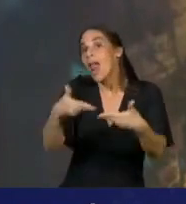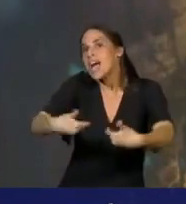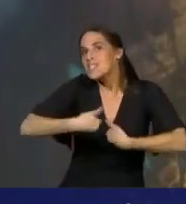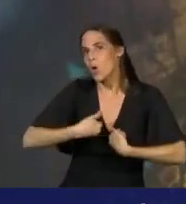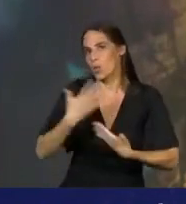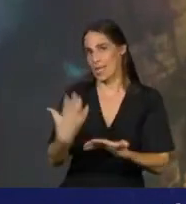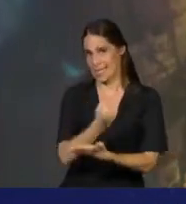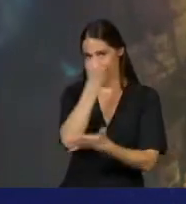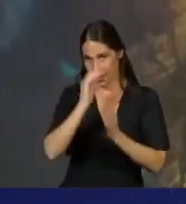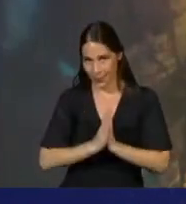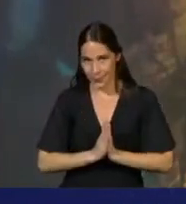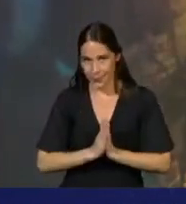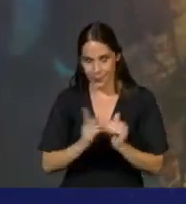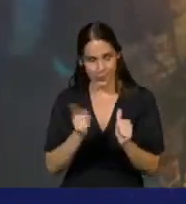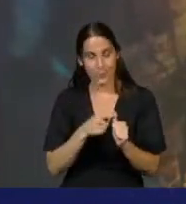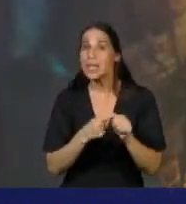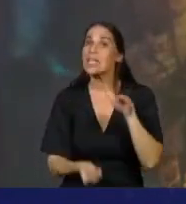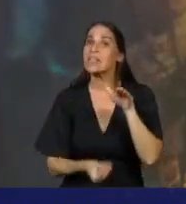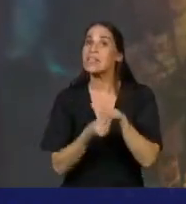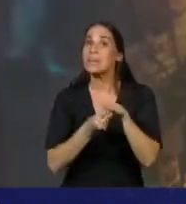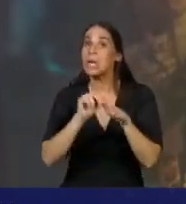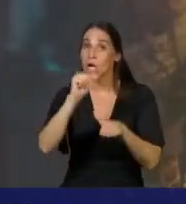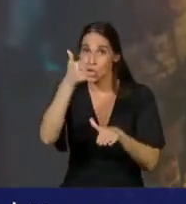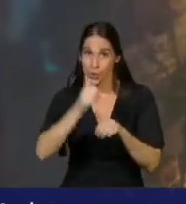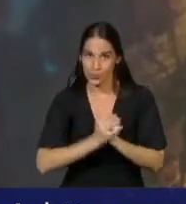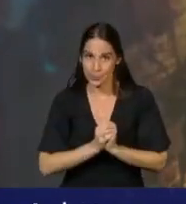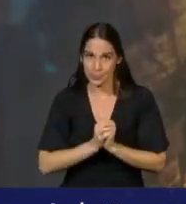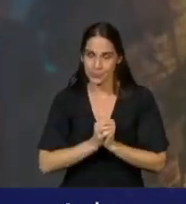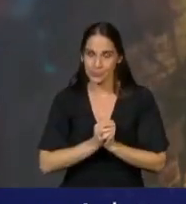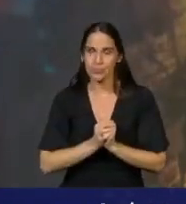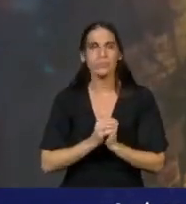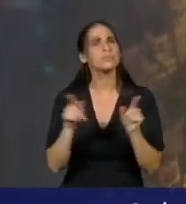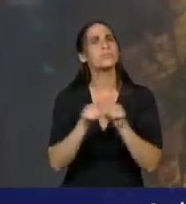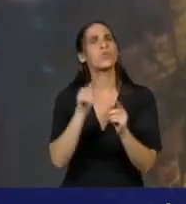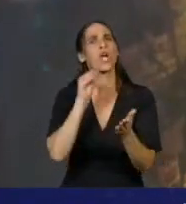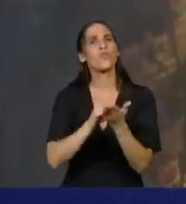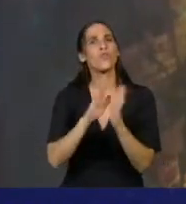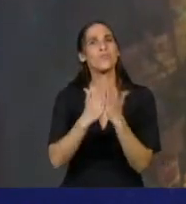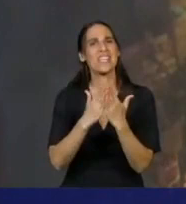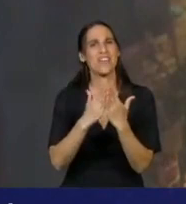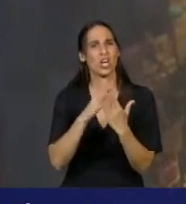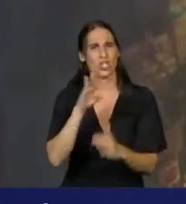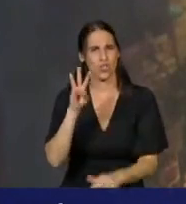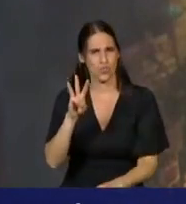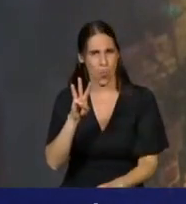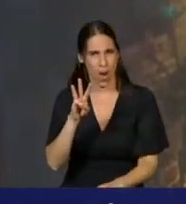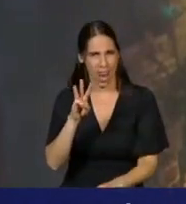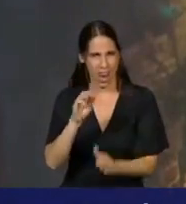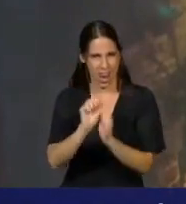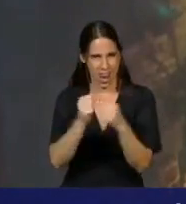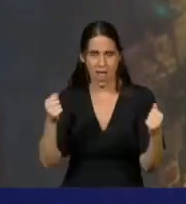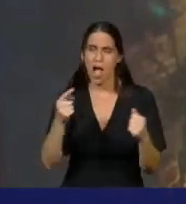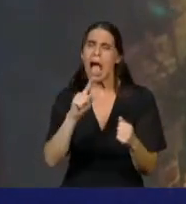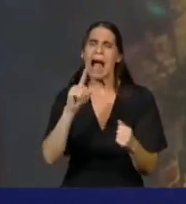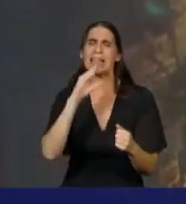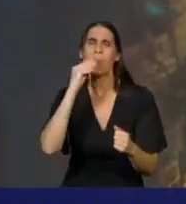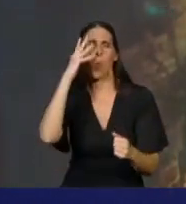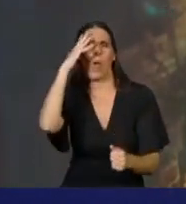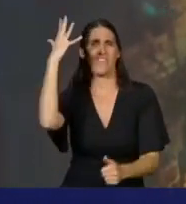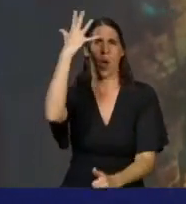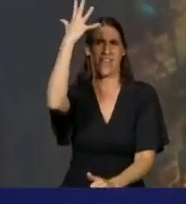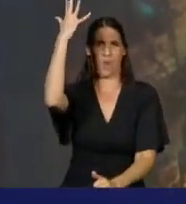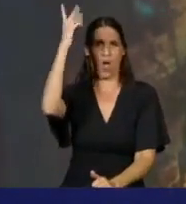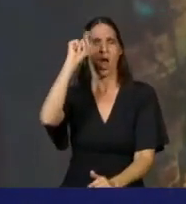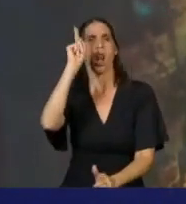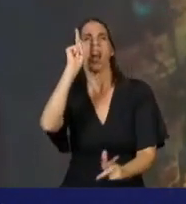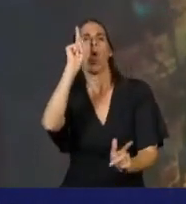הניצחון. הטיפ הראשון, כמו שכתוב בספר שמואל, אל תדברו גבוהה גבוהה. לא להיסחף